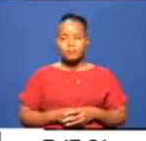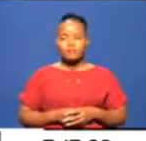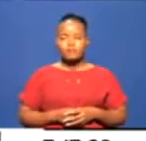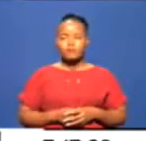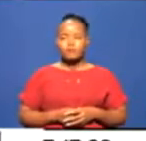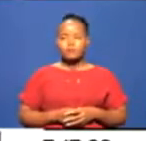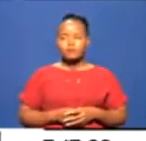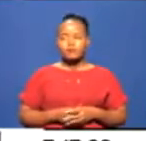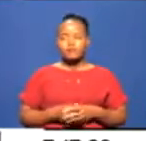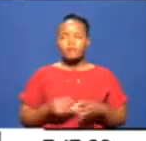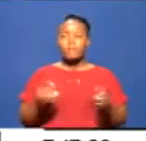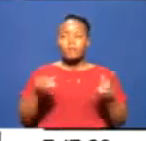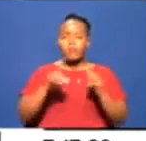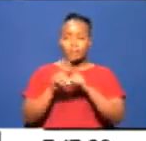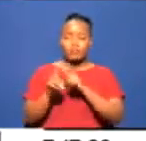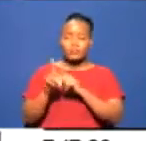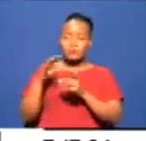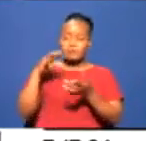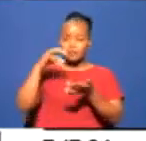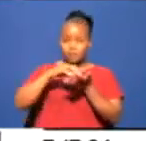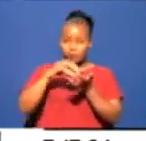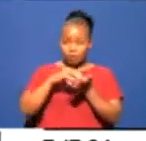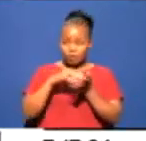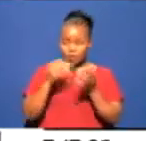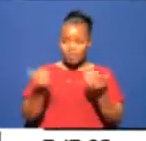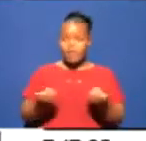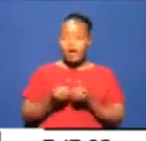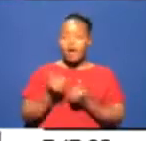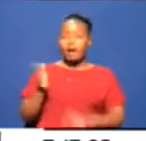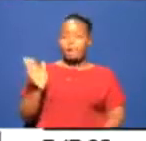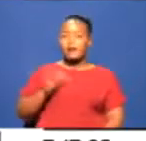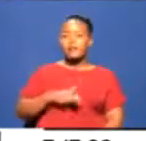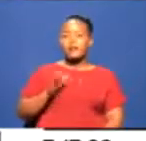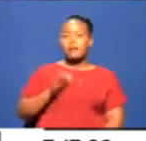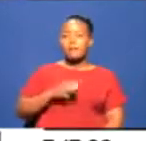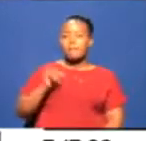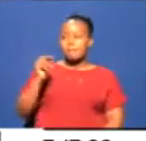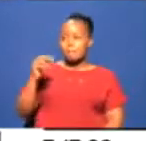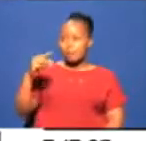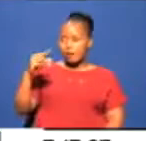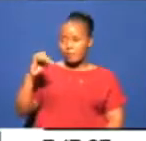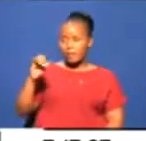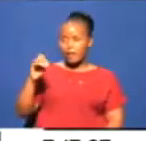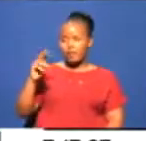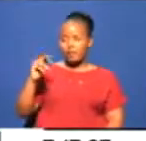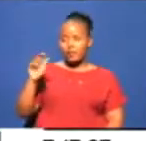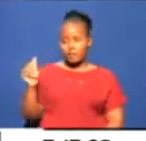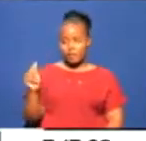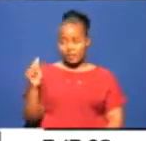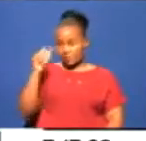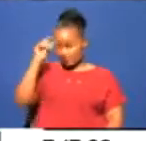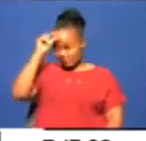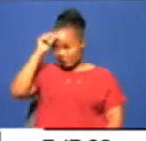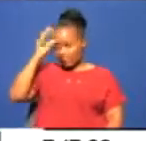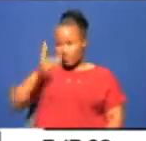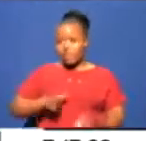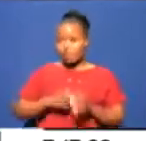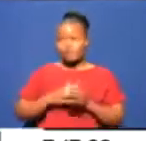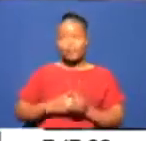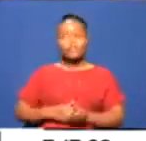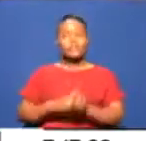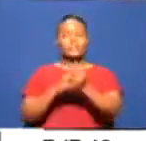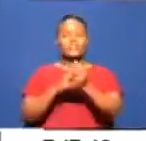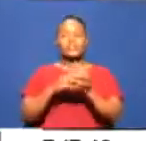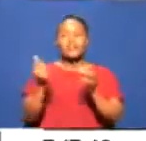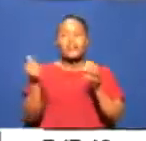Matukio sawia yalishuhudiwa katika eneo la Mama Ngina ambako Gavana Hassan Joho aliwaongoza wakazi kukaribisha